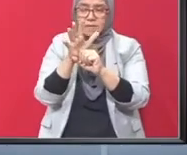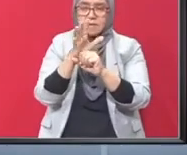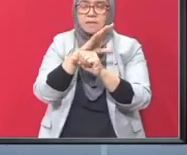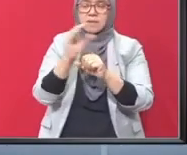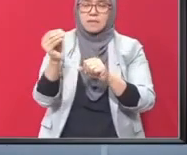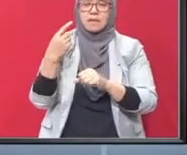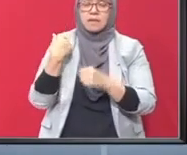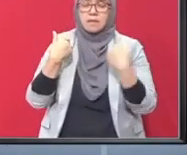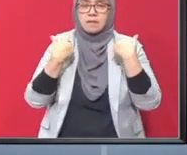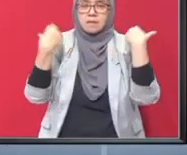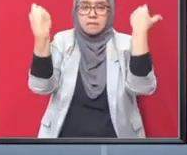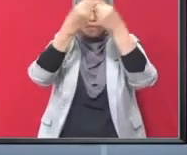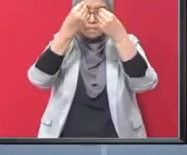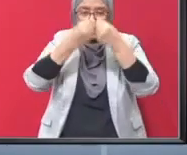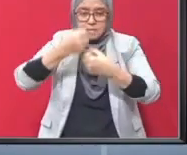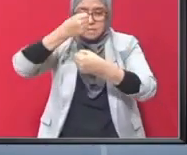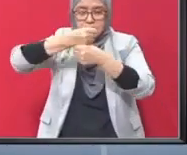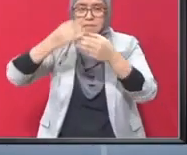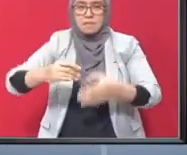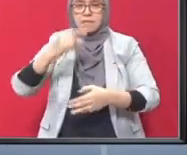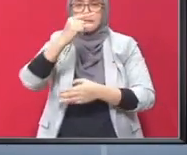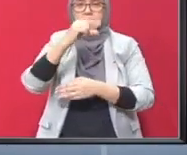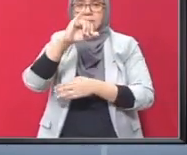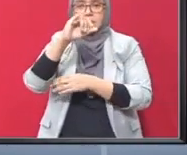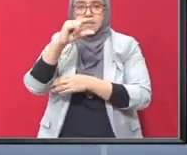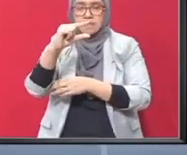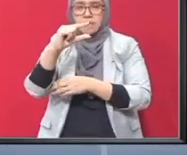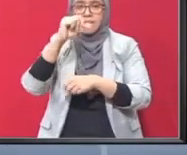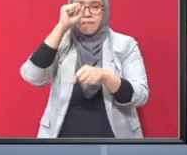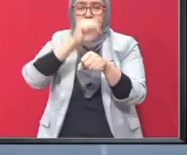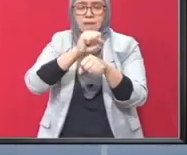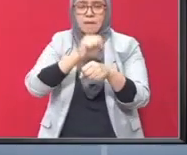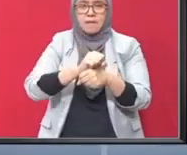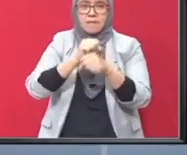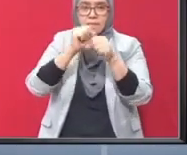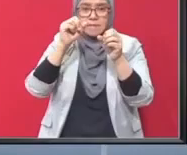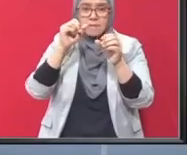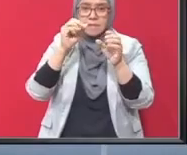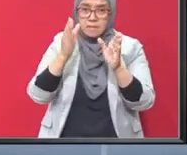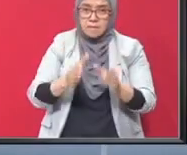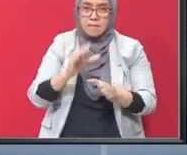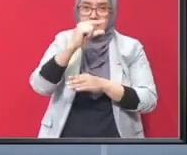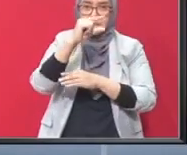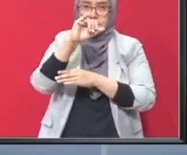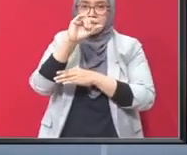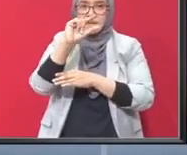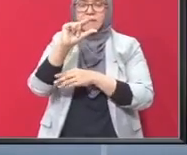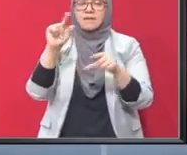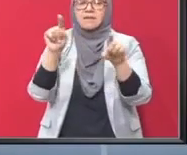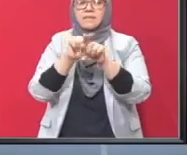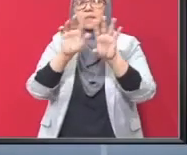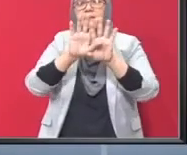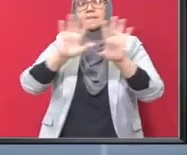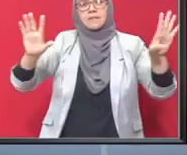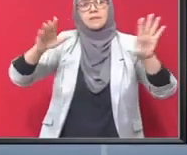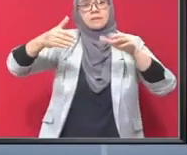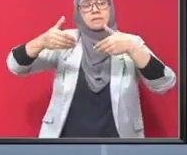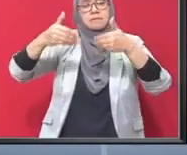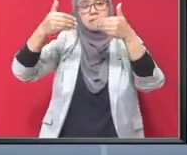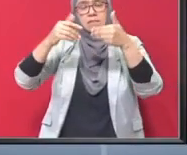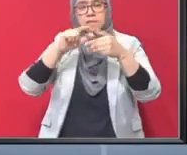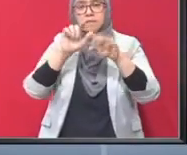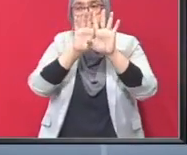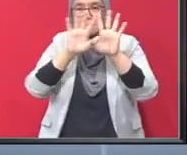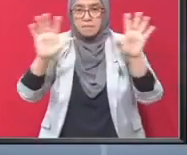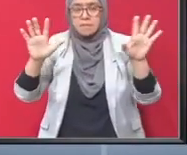melibatkan pekerja gips pakai JG ini dilihat sebagai pekerja barisan hadapan ya setiap kali ya berhikmat untuk